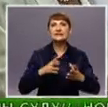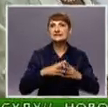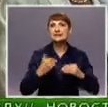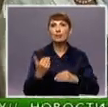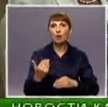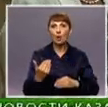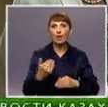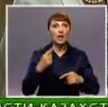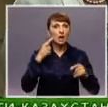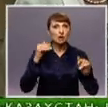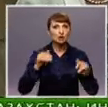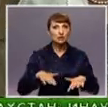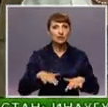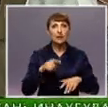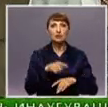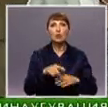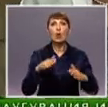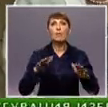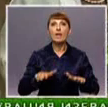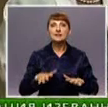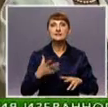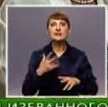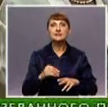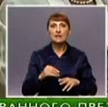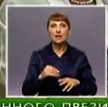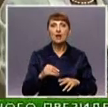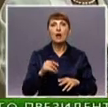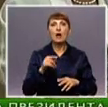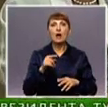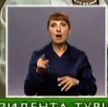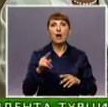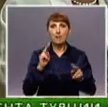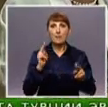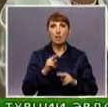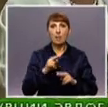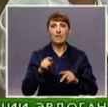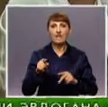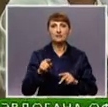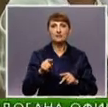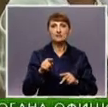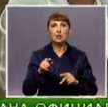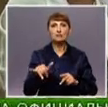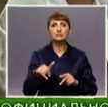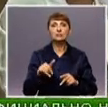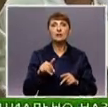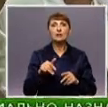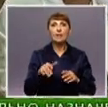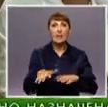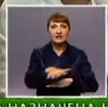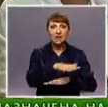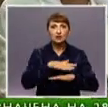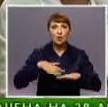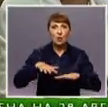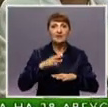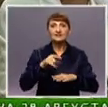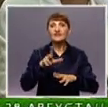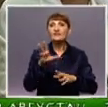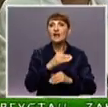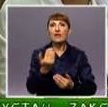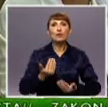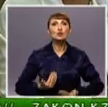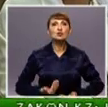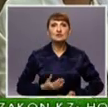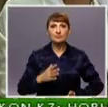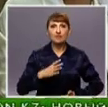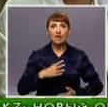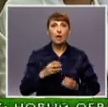что это действительно то место, где Ермек Бекмухамедович, в общем-то, вот пятачок такой, где прошла вся его жизнь.